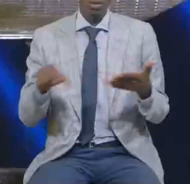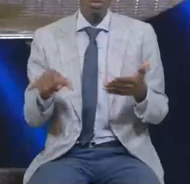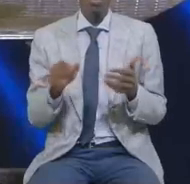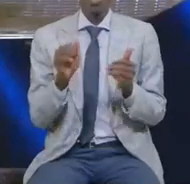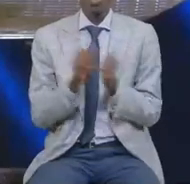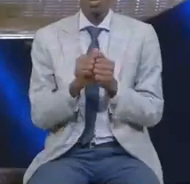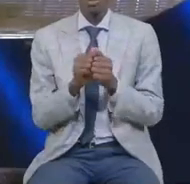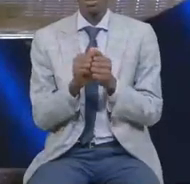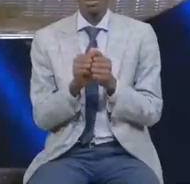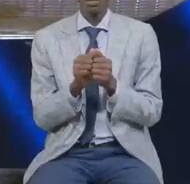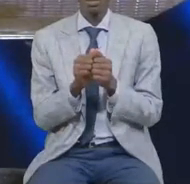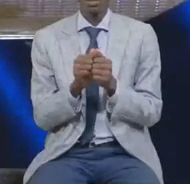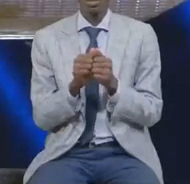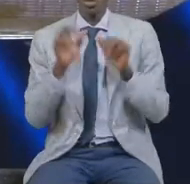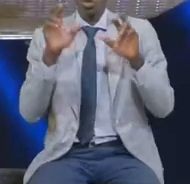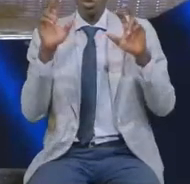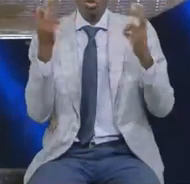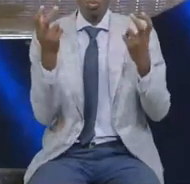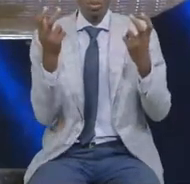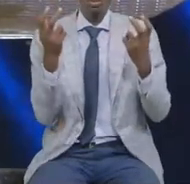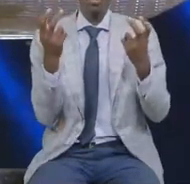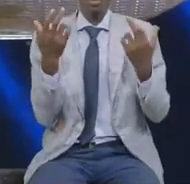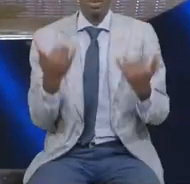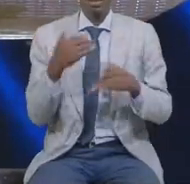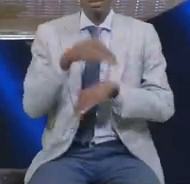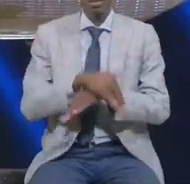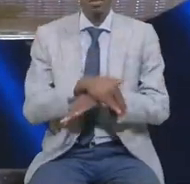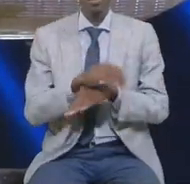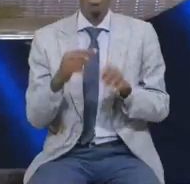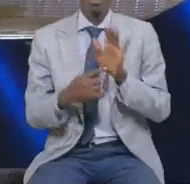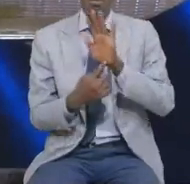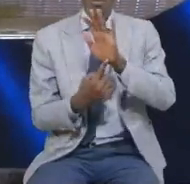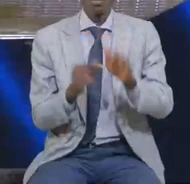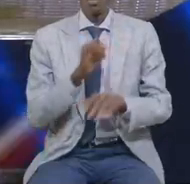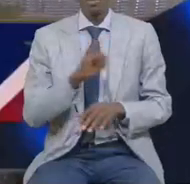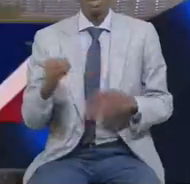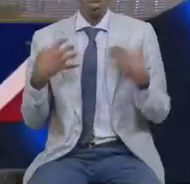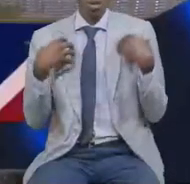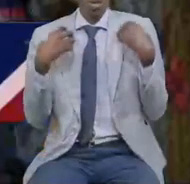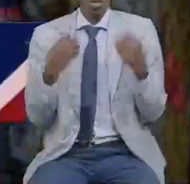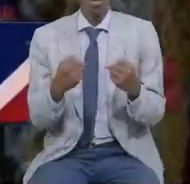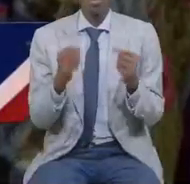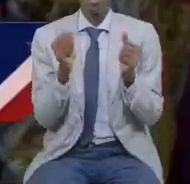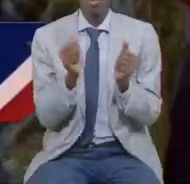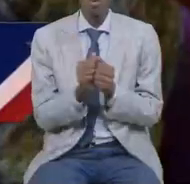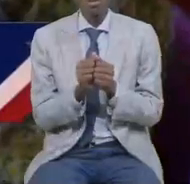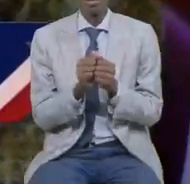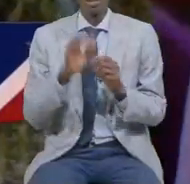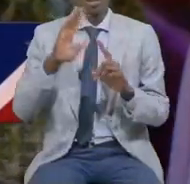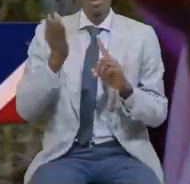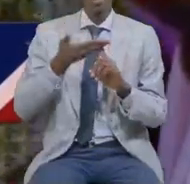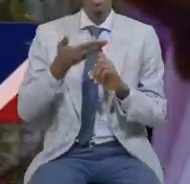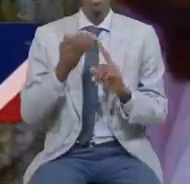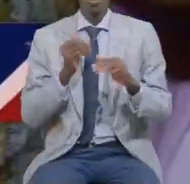le titre qui est manifester. Manifester le courage avec la conviction sous